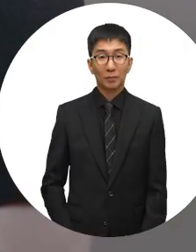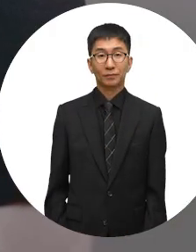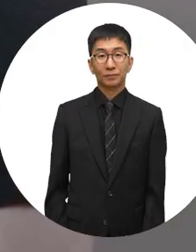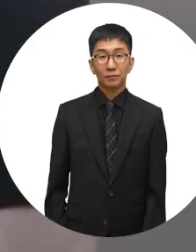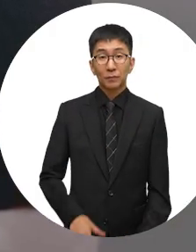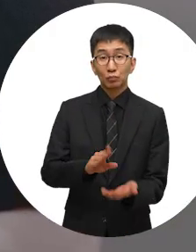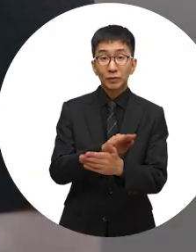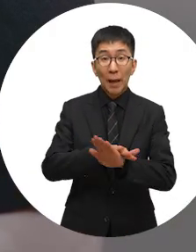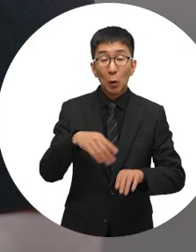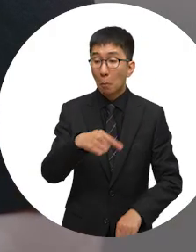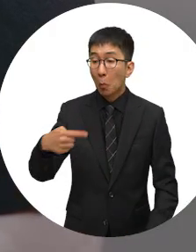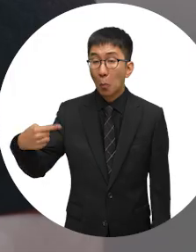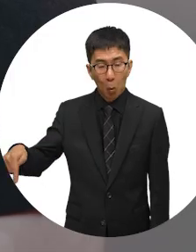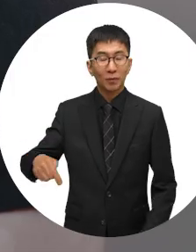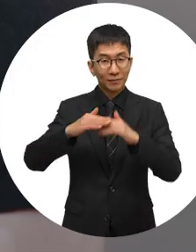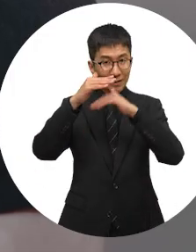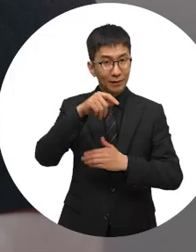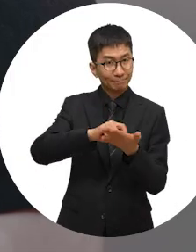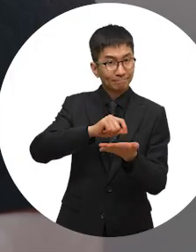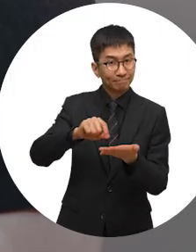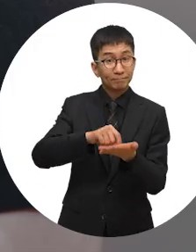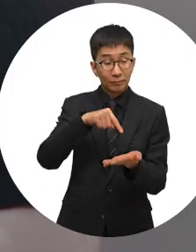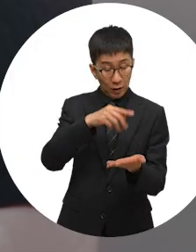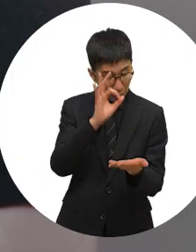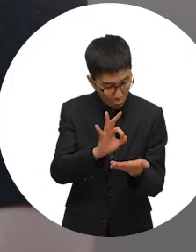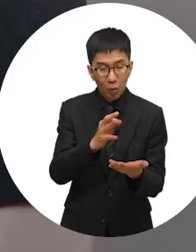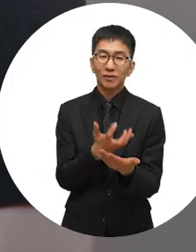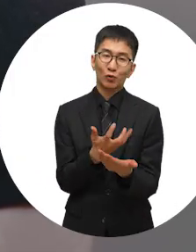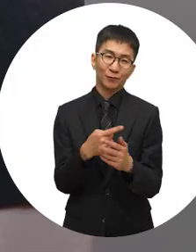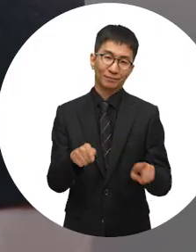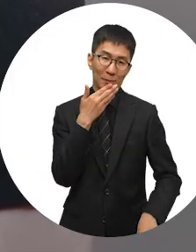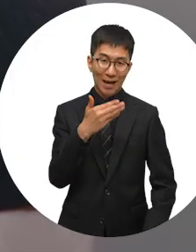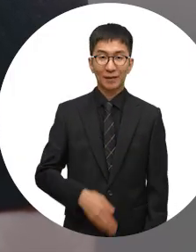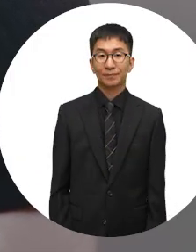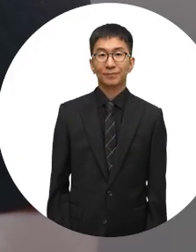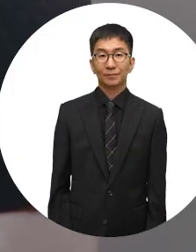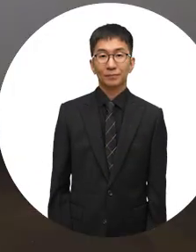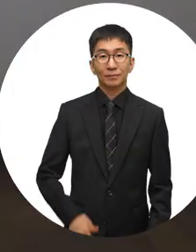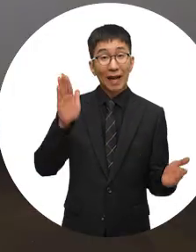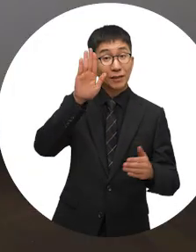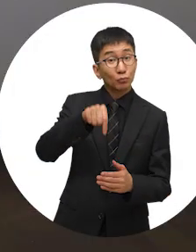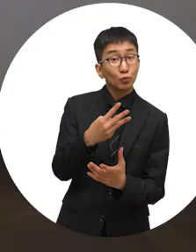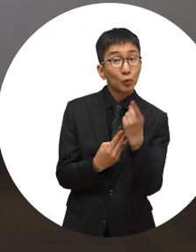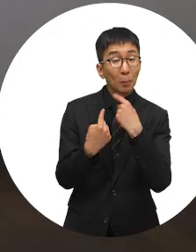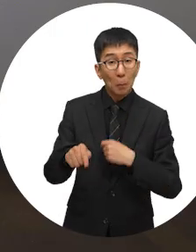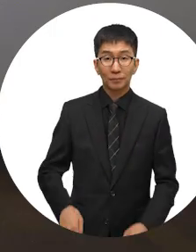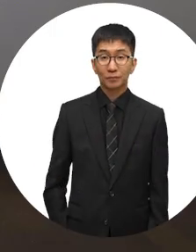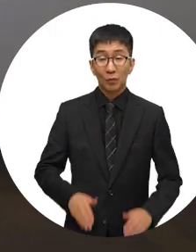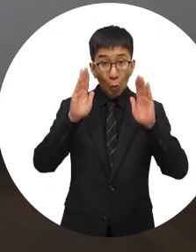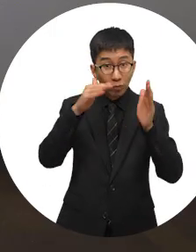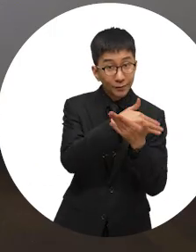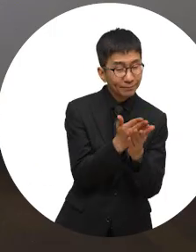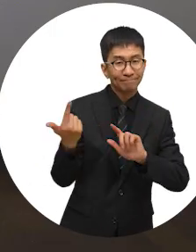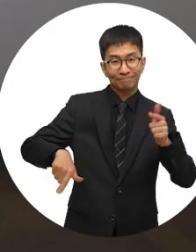기울였으며 문제를 어떻게 해결했는지에 대한 구체적인 기록이 서류평가에서 평가됩니다. 또한 학생부